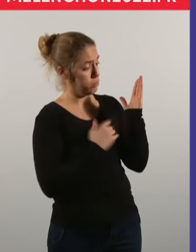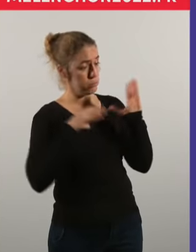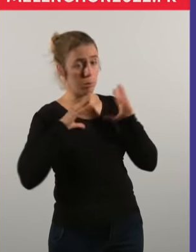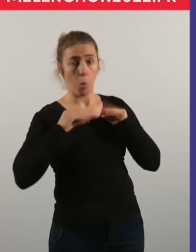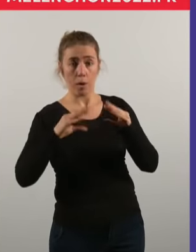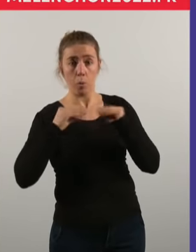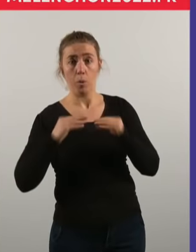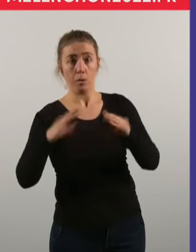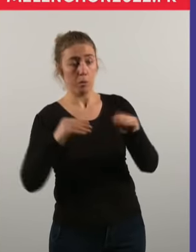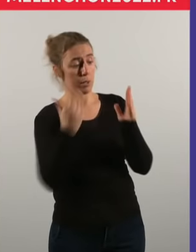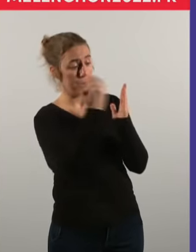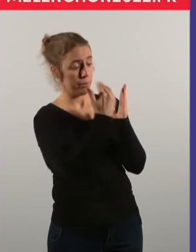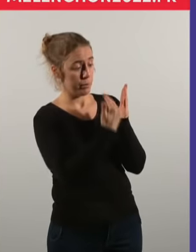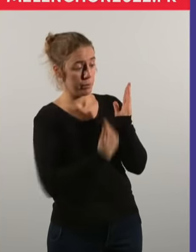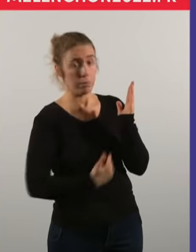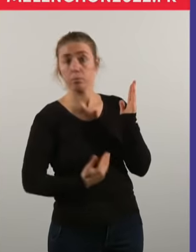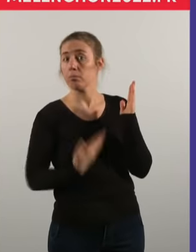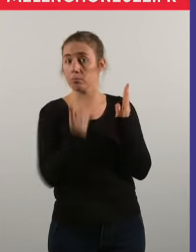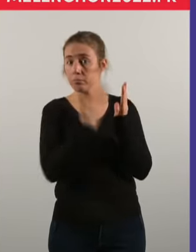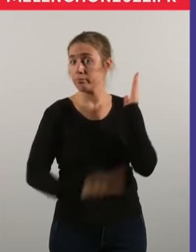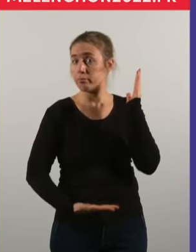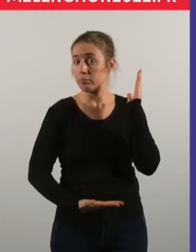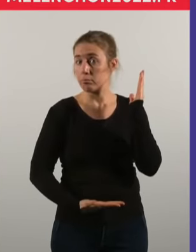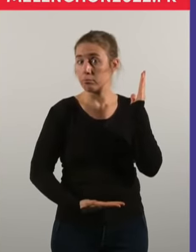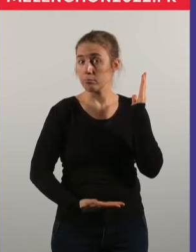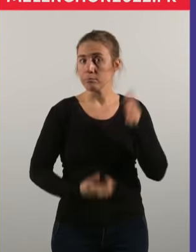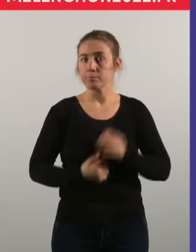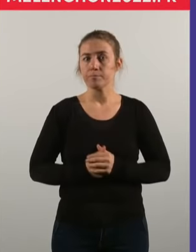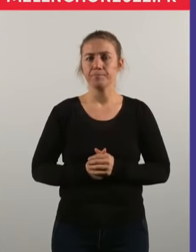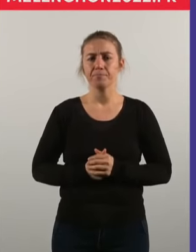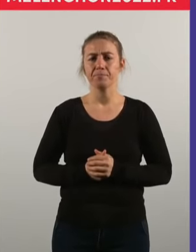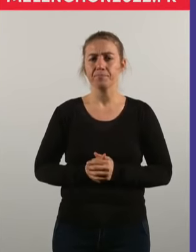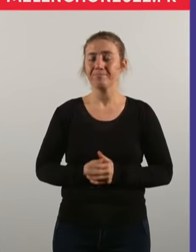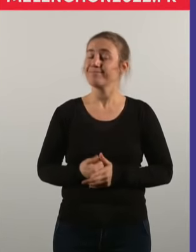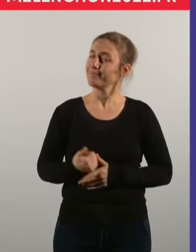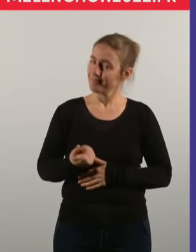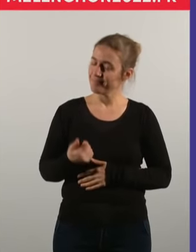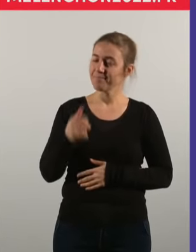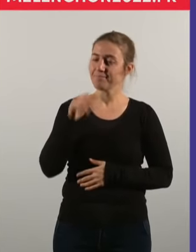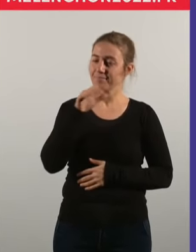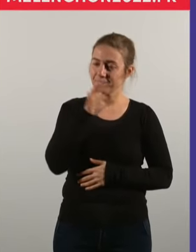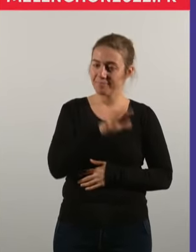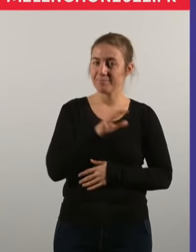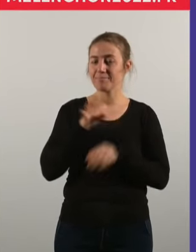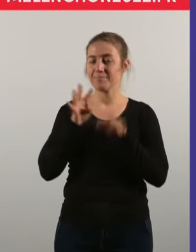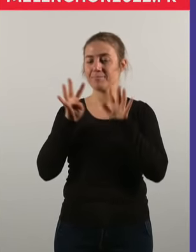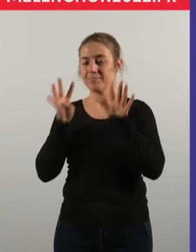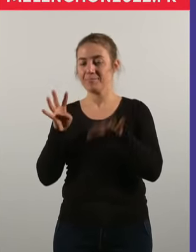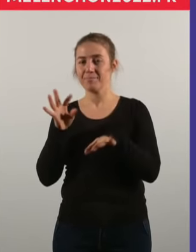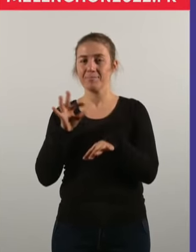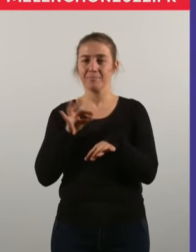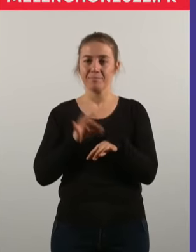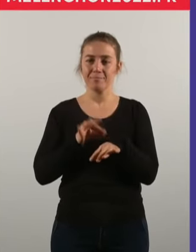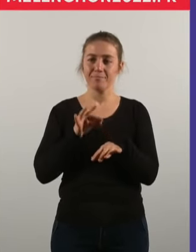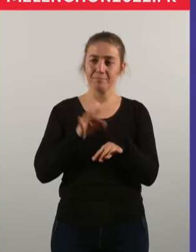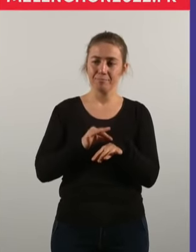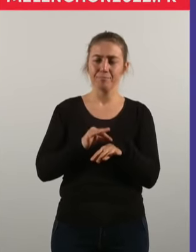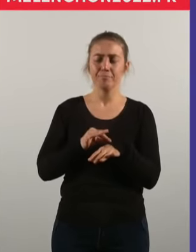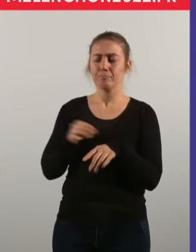Bon, 59 minutes. Les collaborateurs vont apprécier,